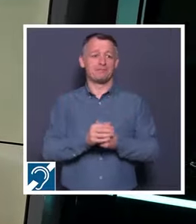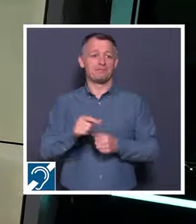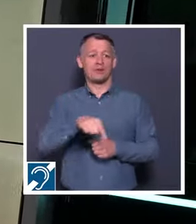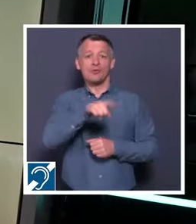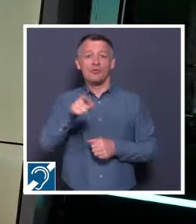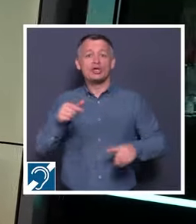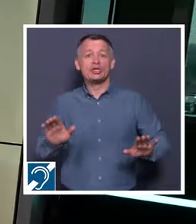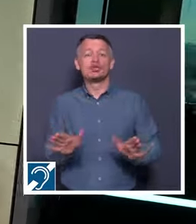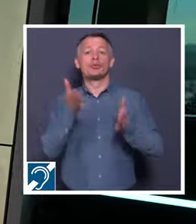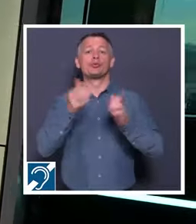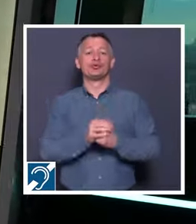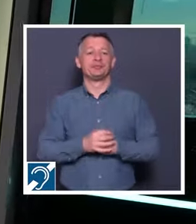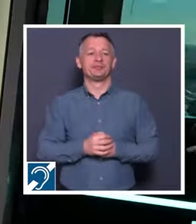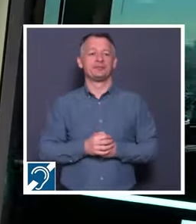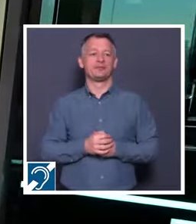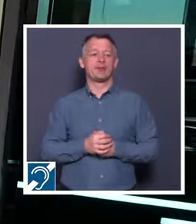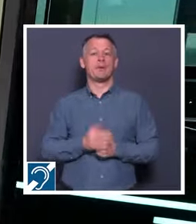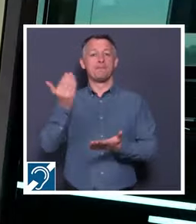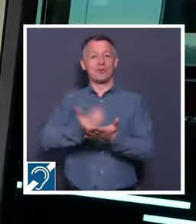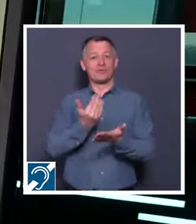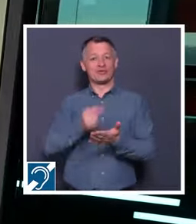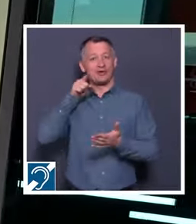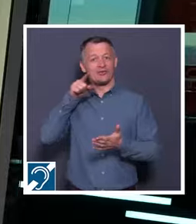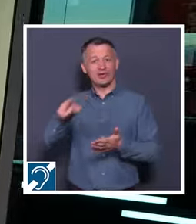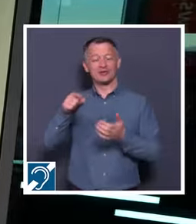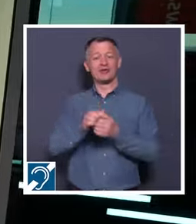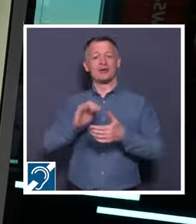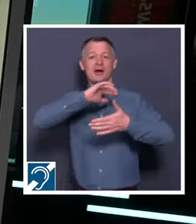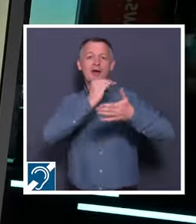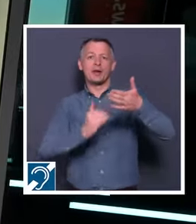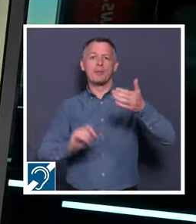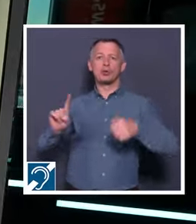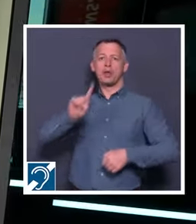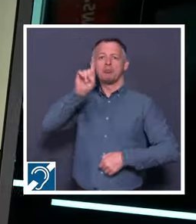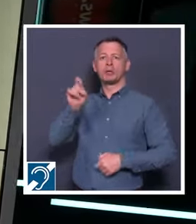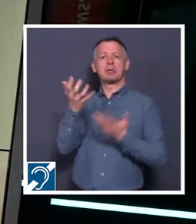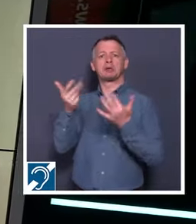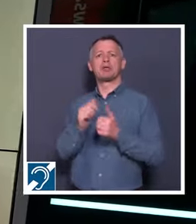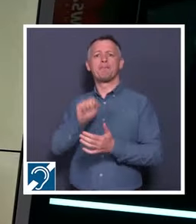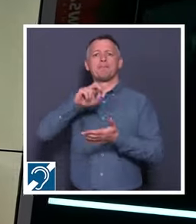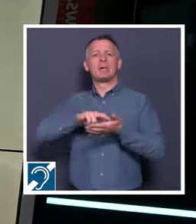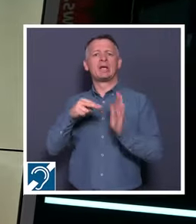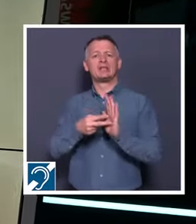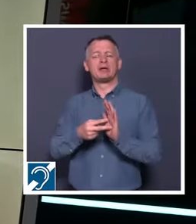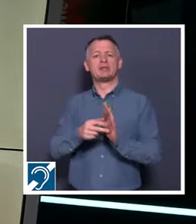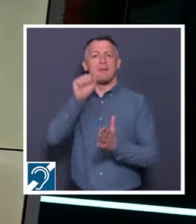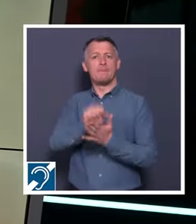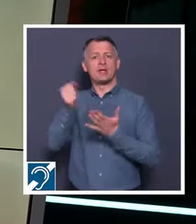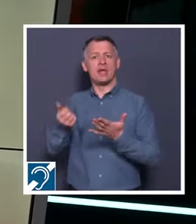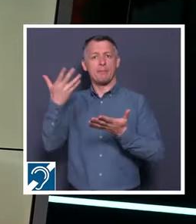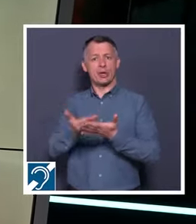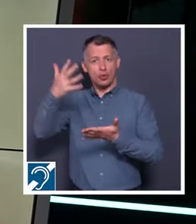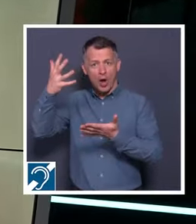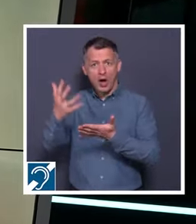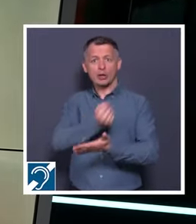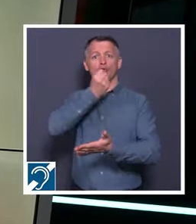ați început povestea acestui raport de la o întrebare. Cât de pregătită este presa pentru a face față